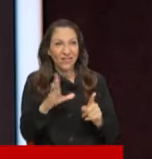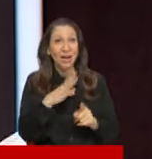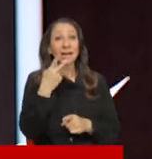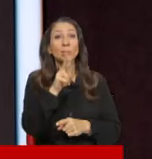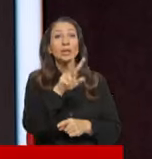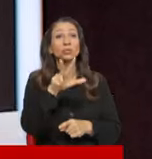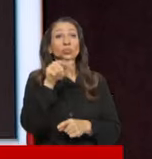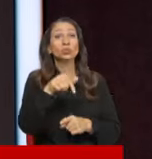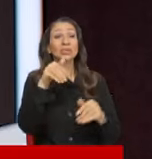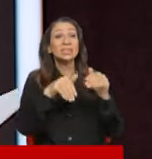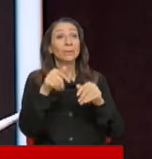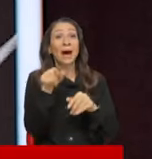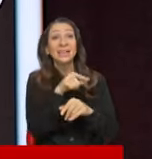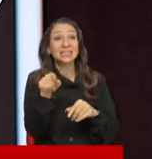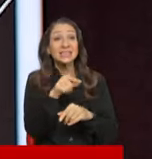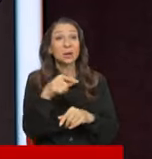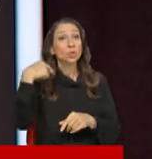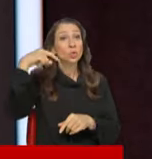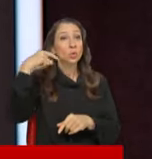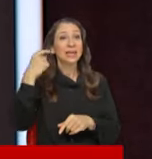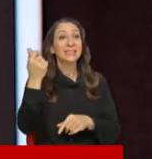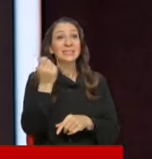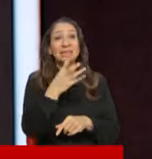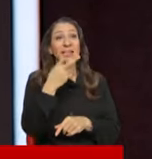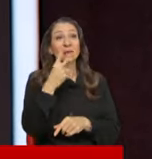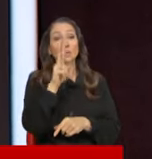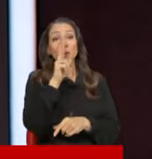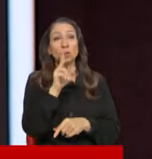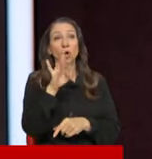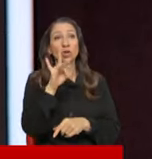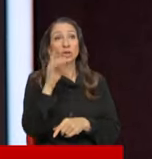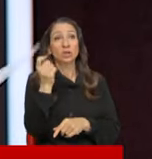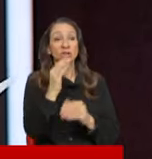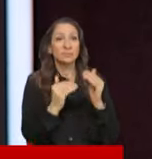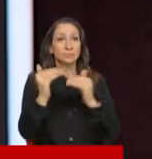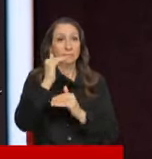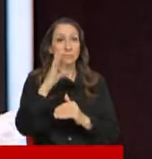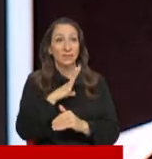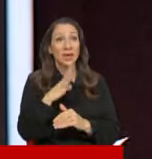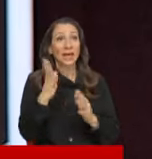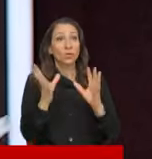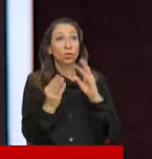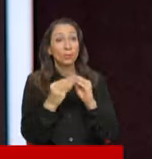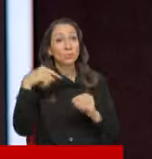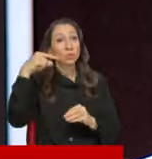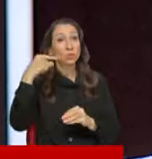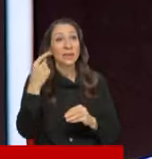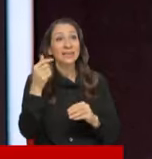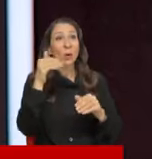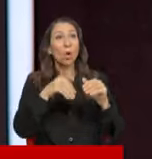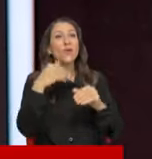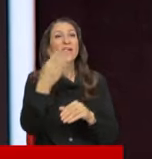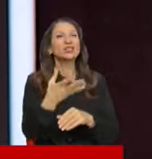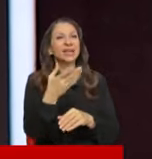2023 ile bu seçim arasında Suriyeli seçmende 2214 kişilik bir artış var Yani toplam Suriyeli seçmen